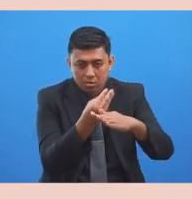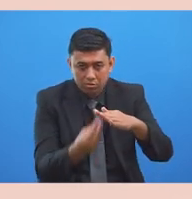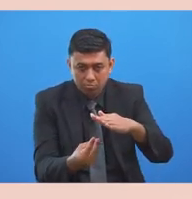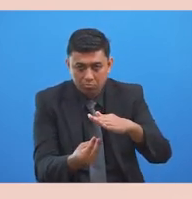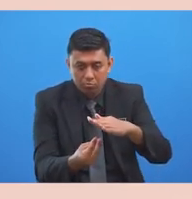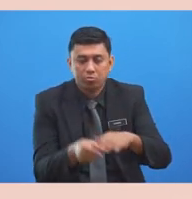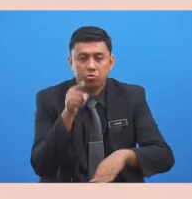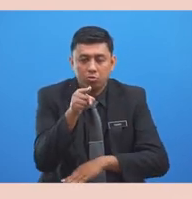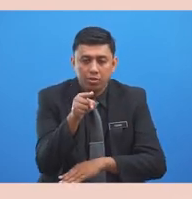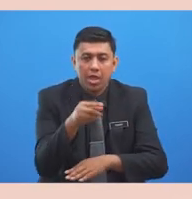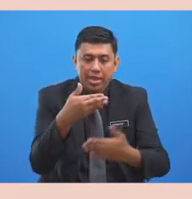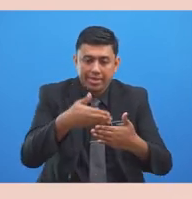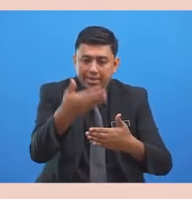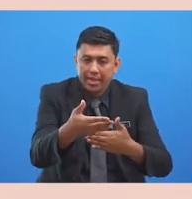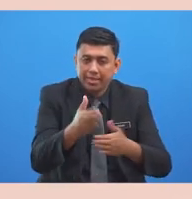input.nextline.